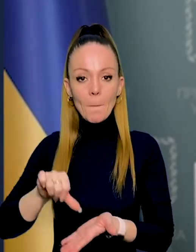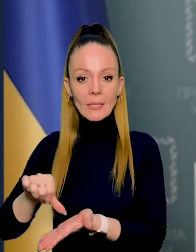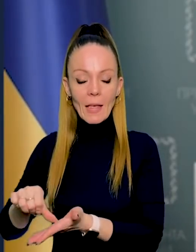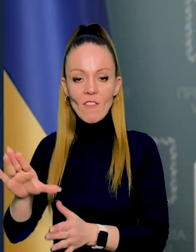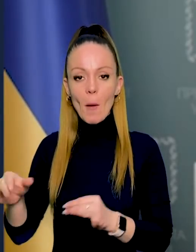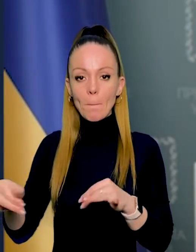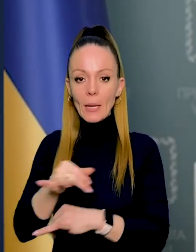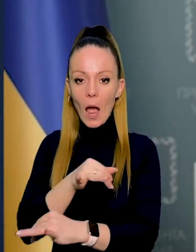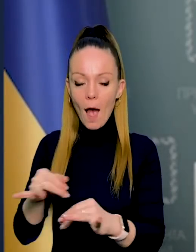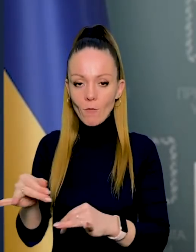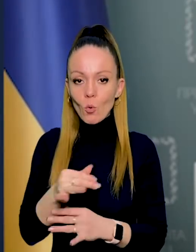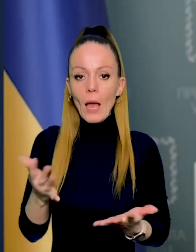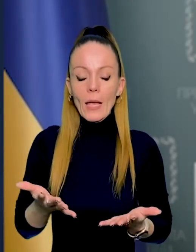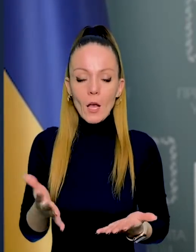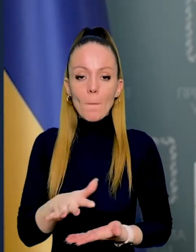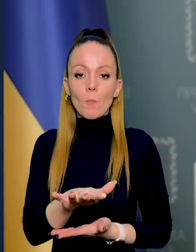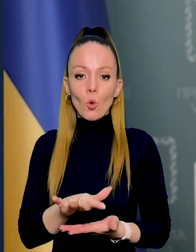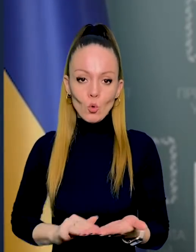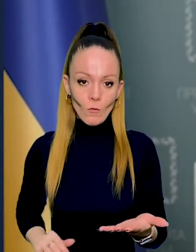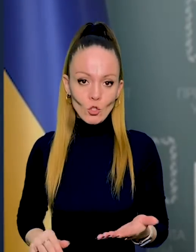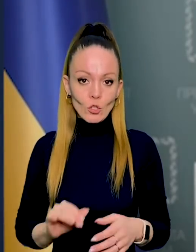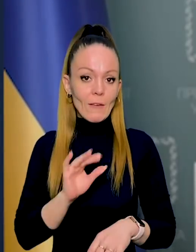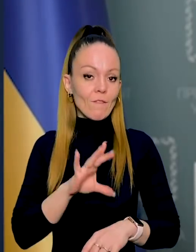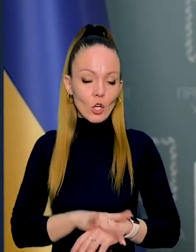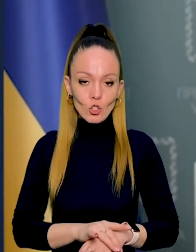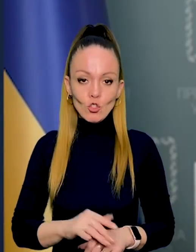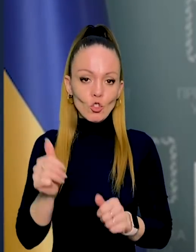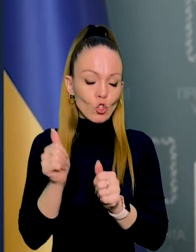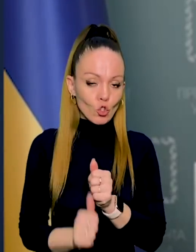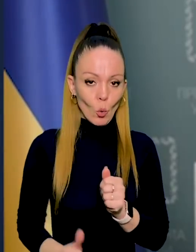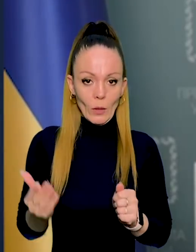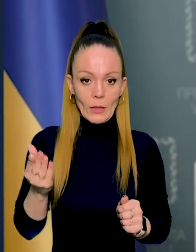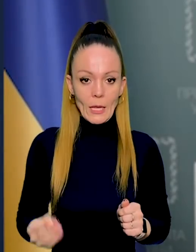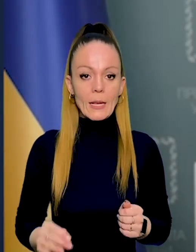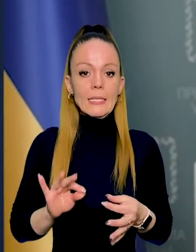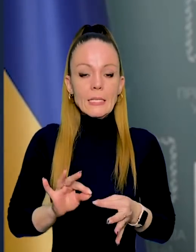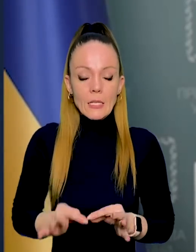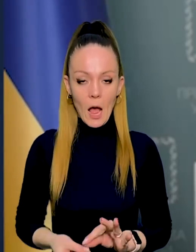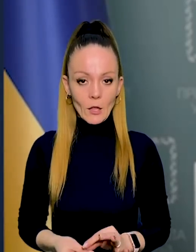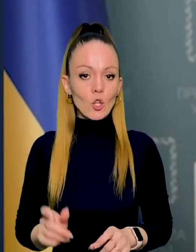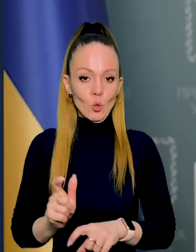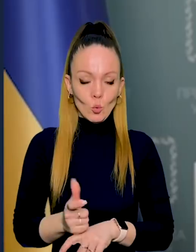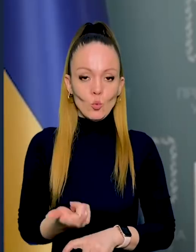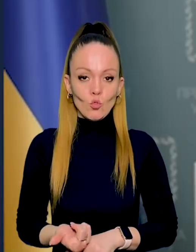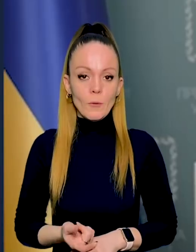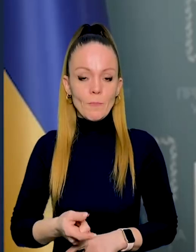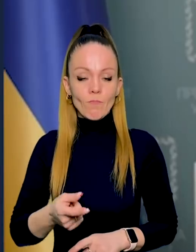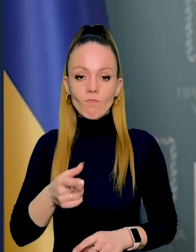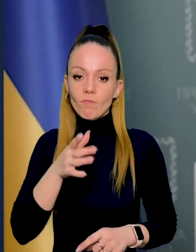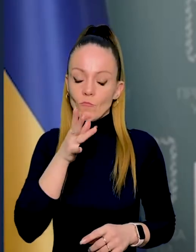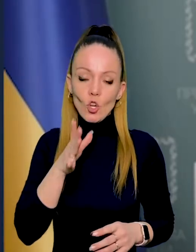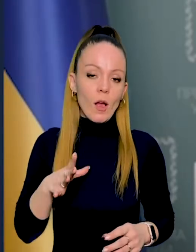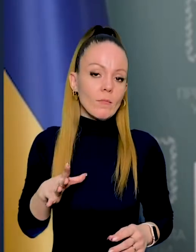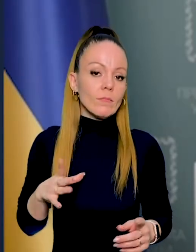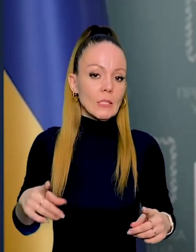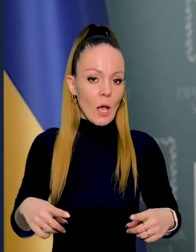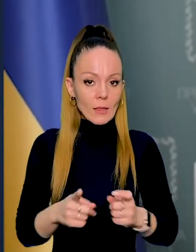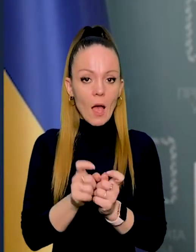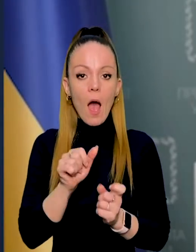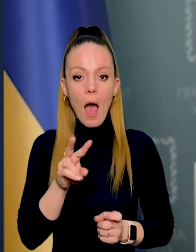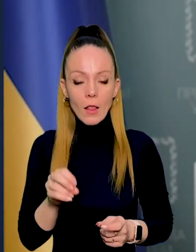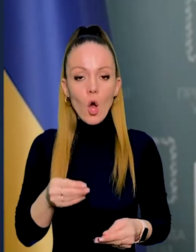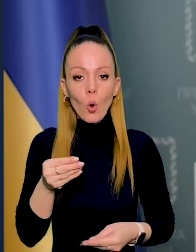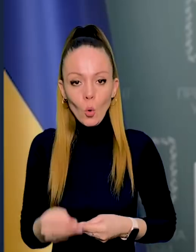війни. Працюють українські представники в переговорах, які продовжуються фактично щоденно. Складно,